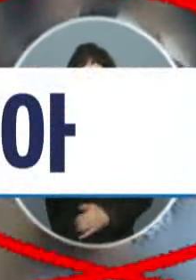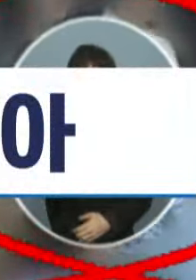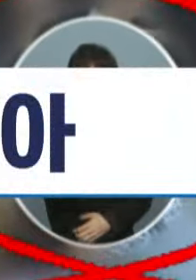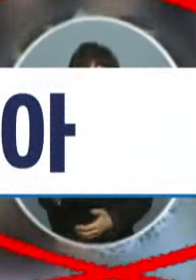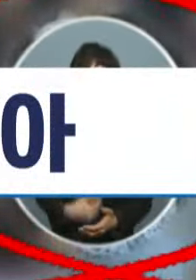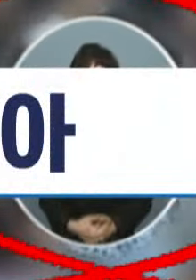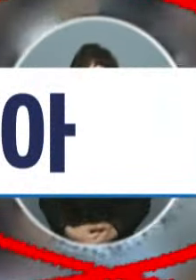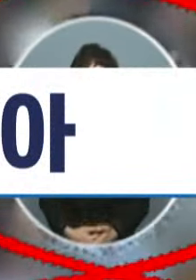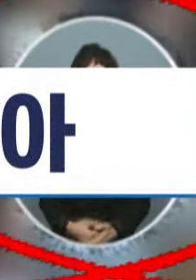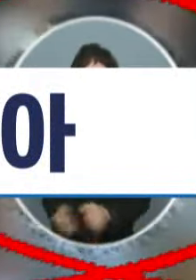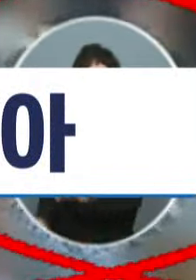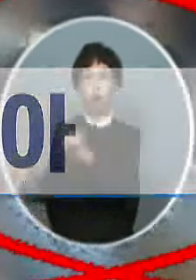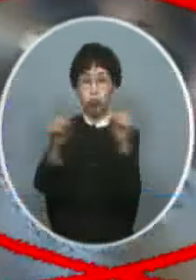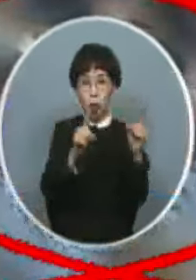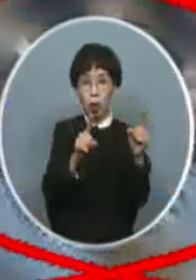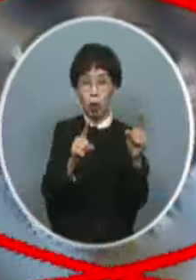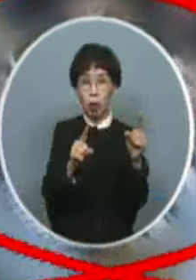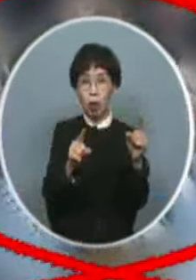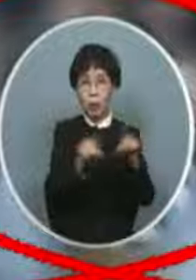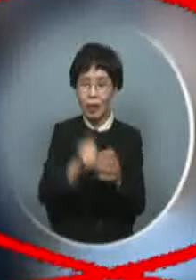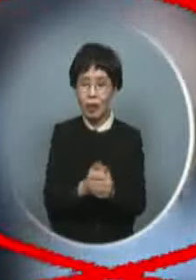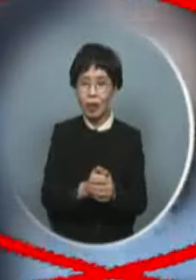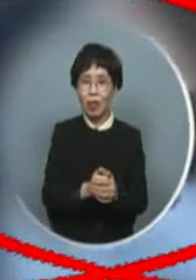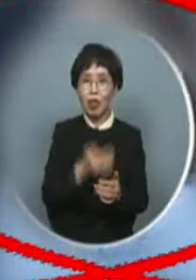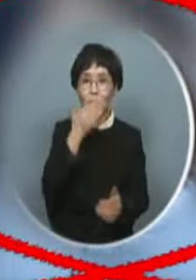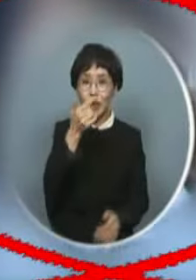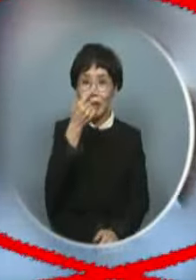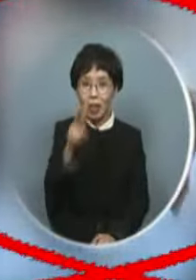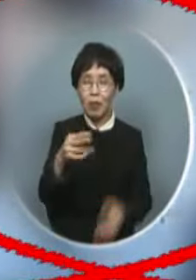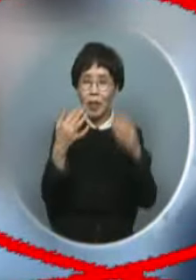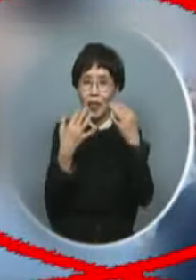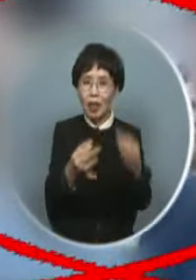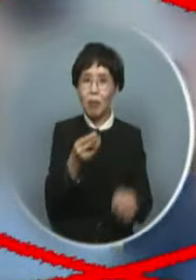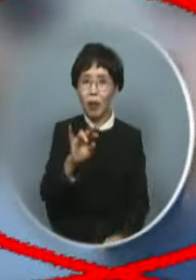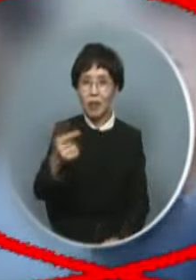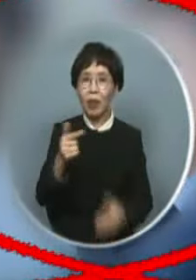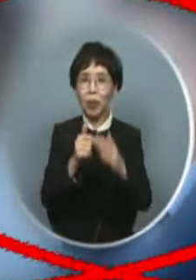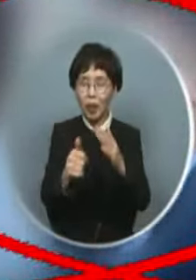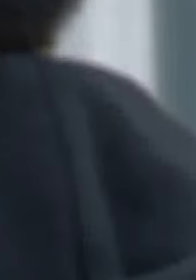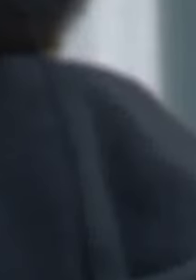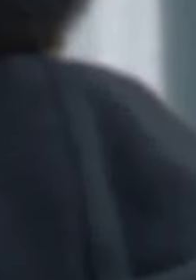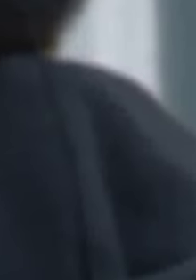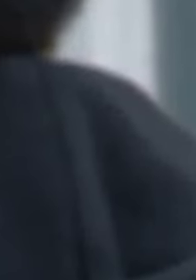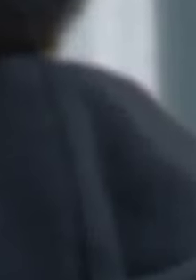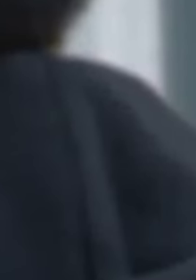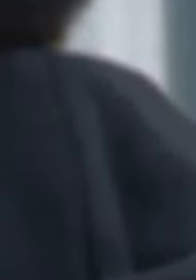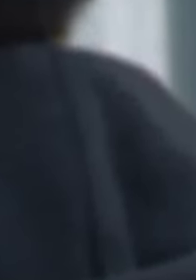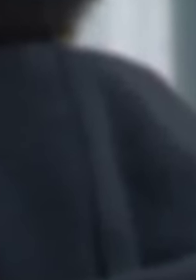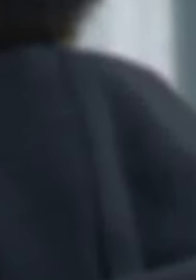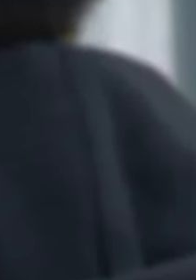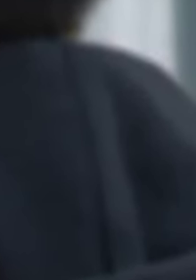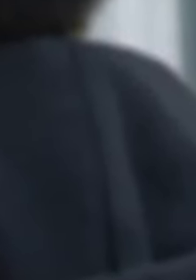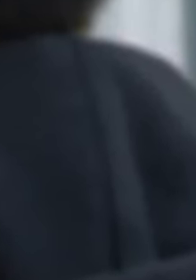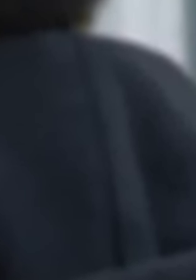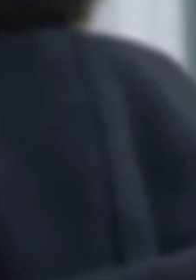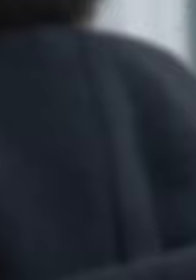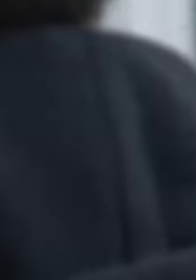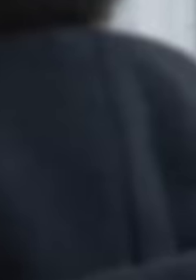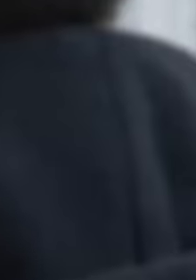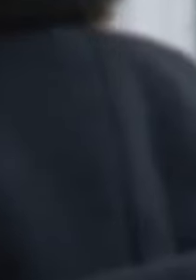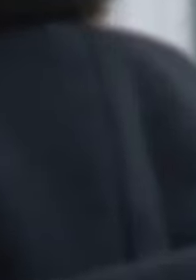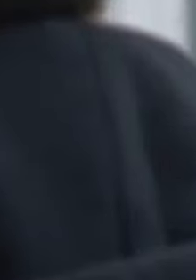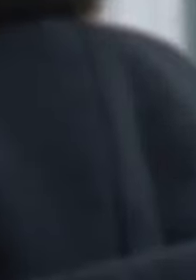작아 제대로 볼 수 없기 때문입니다. 수어는 손의 움직임뿐만 아니라 얼굴 표정과 몸짓 등을 통해